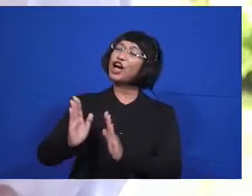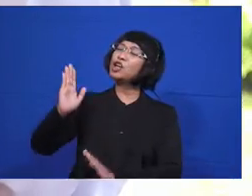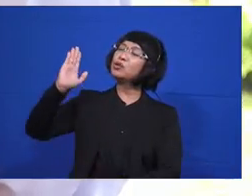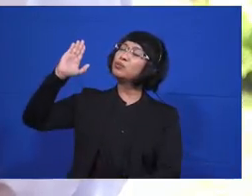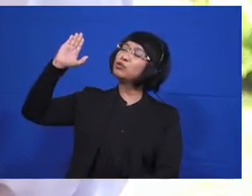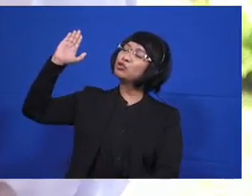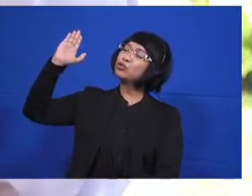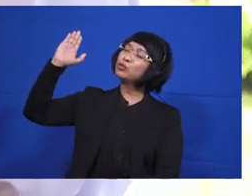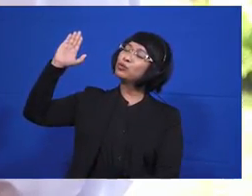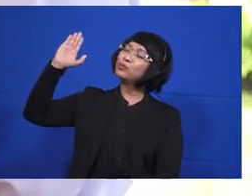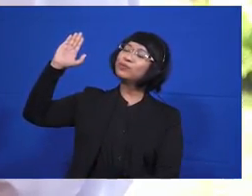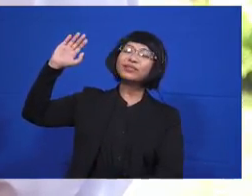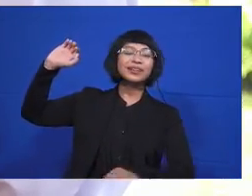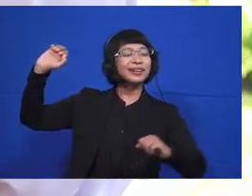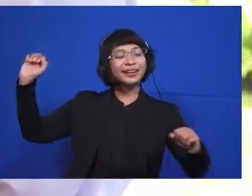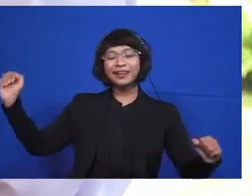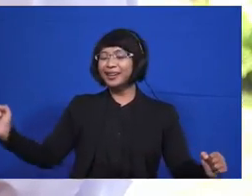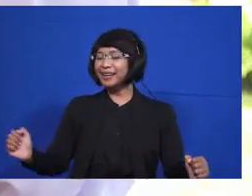segala